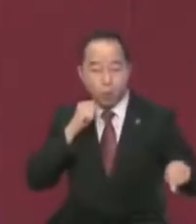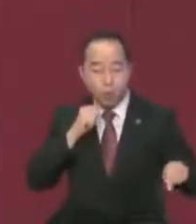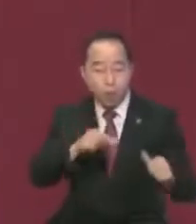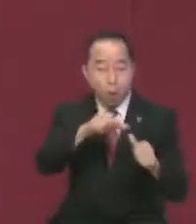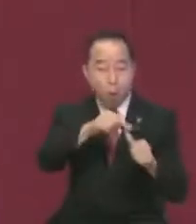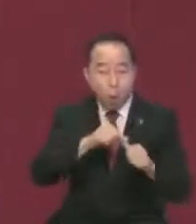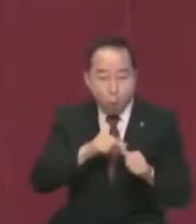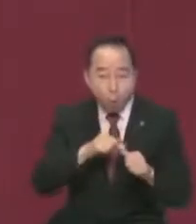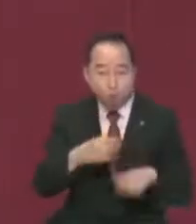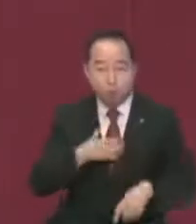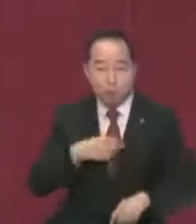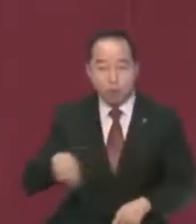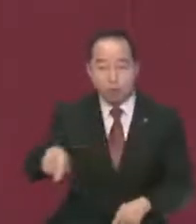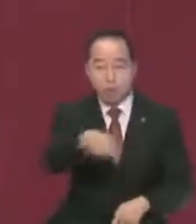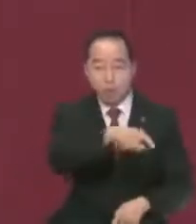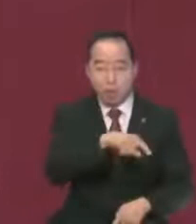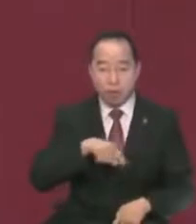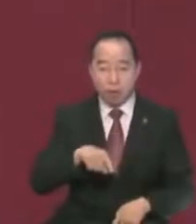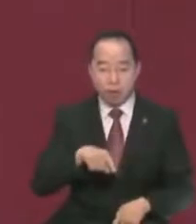고용위기의 확산을 막아야 합니다.